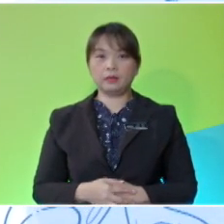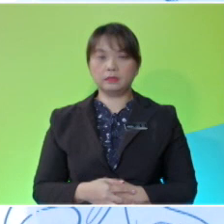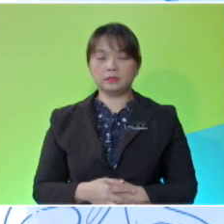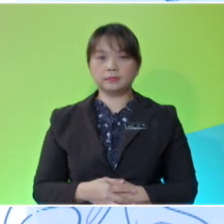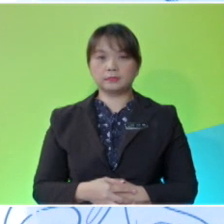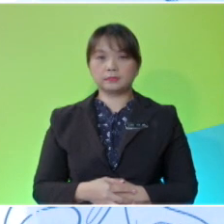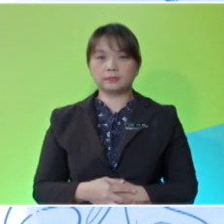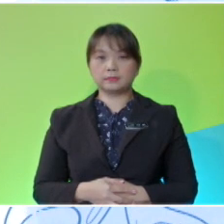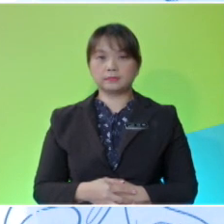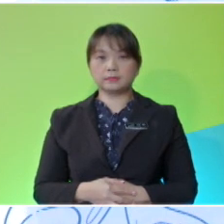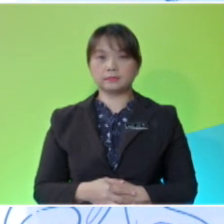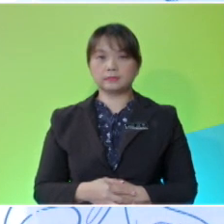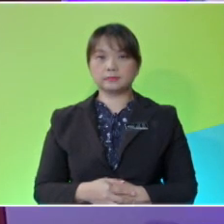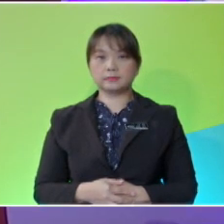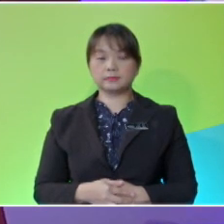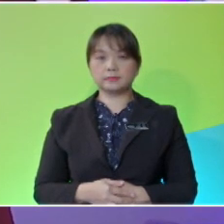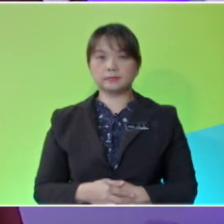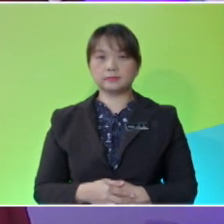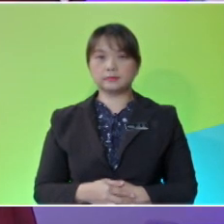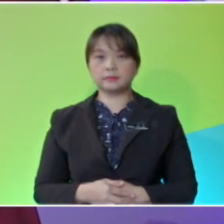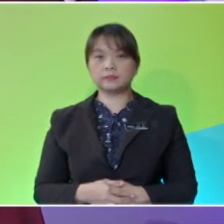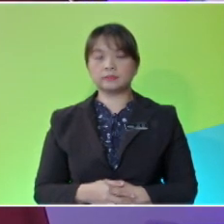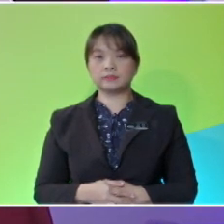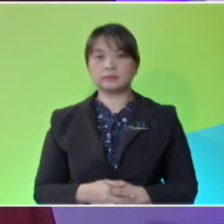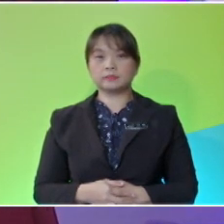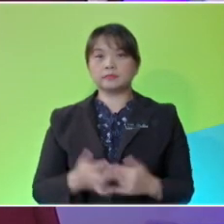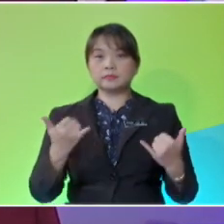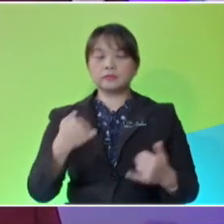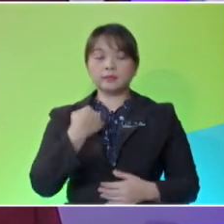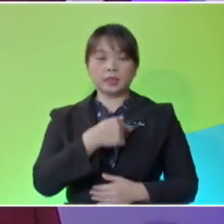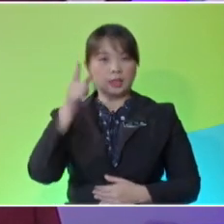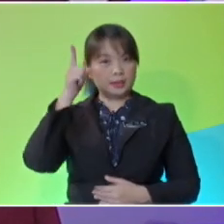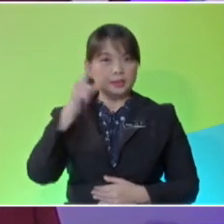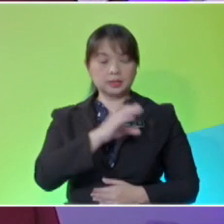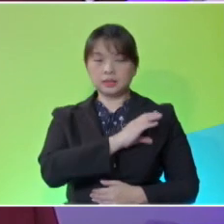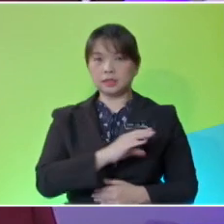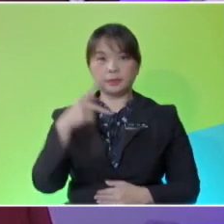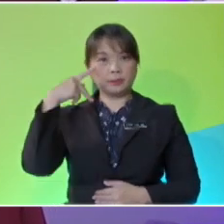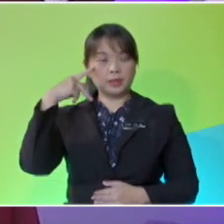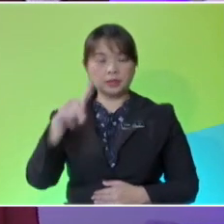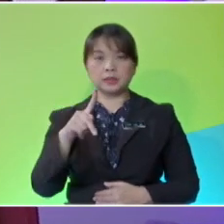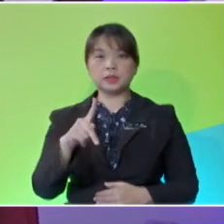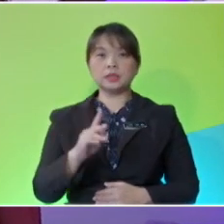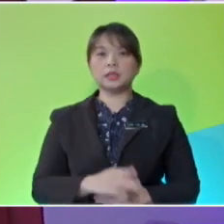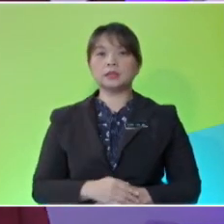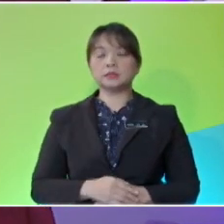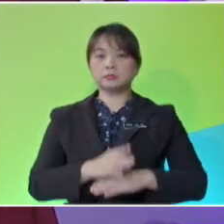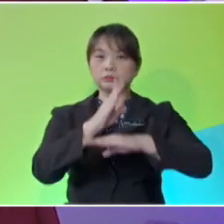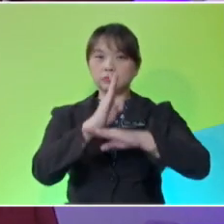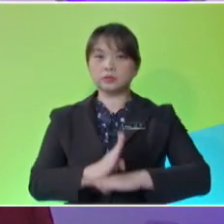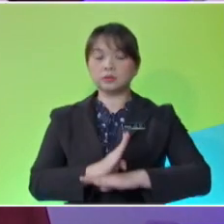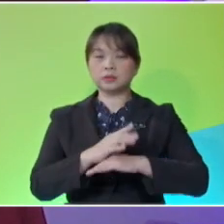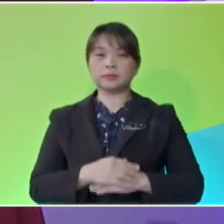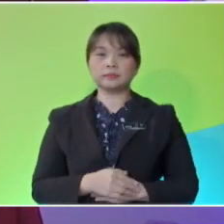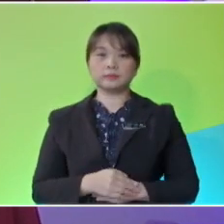memancung Oke Baik seterusnya kita akan lihat ciri-ciri pangan darat budaya yang terdapat di dalam peta topografi